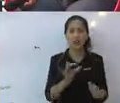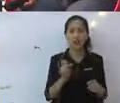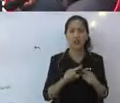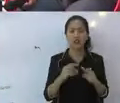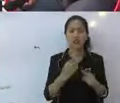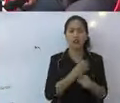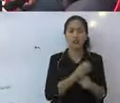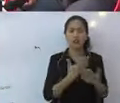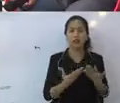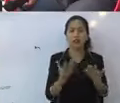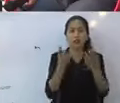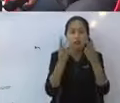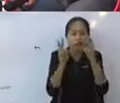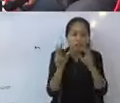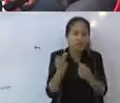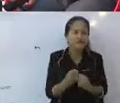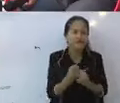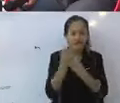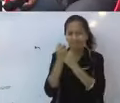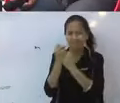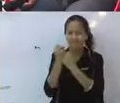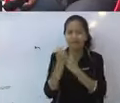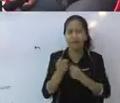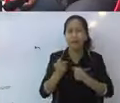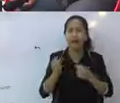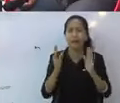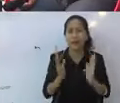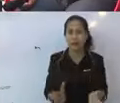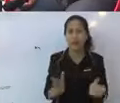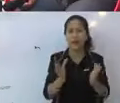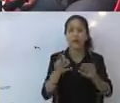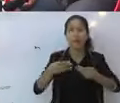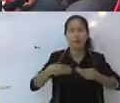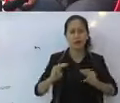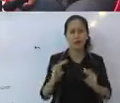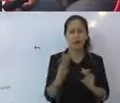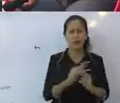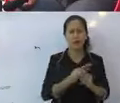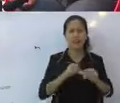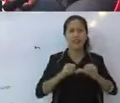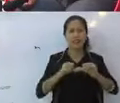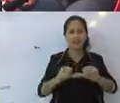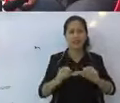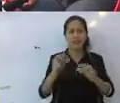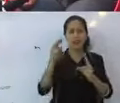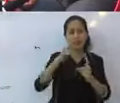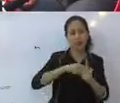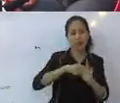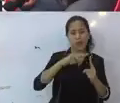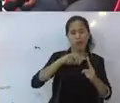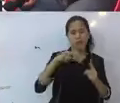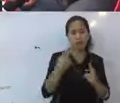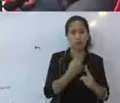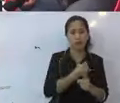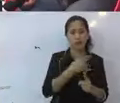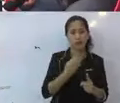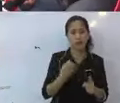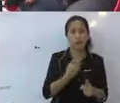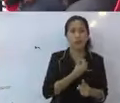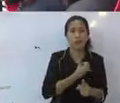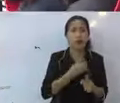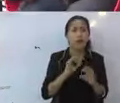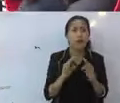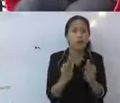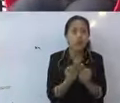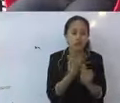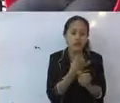At sana ay patuloy nating i-apply sa ating mga sarili at pamilya ang ating mga